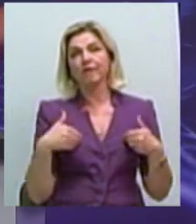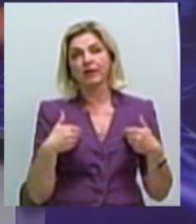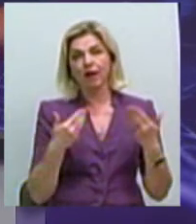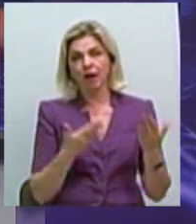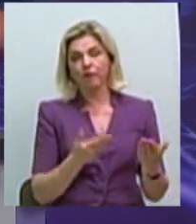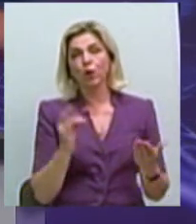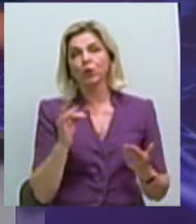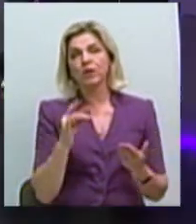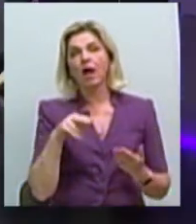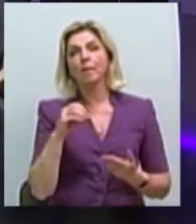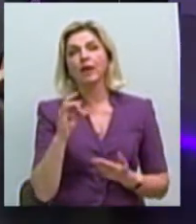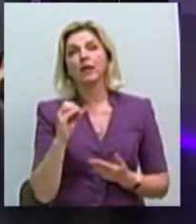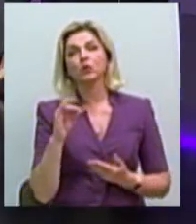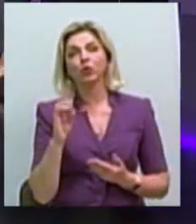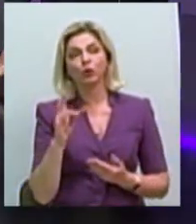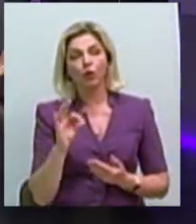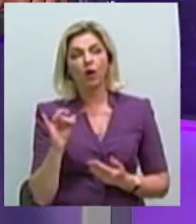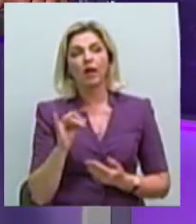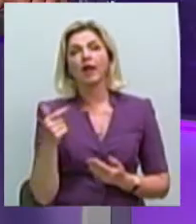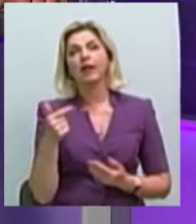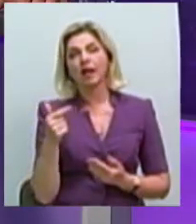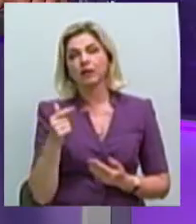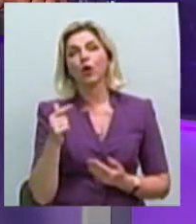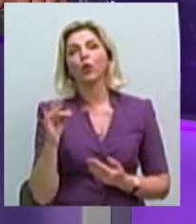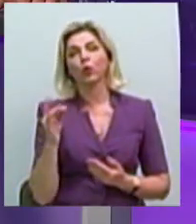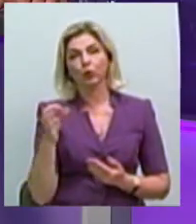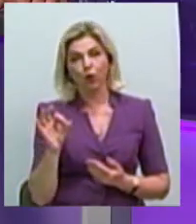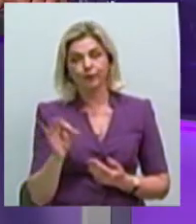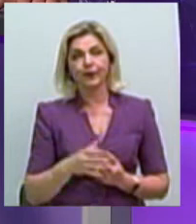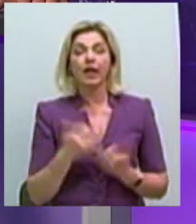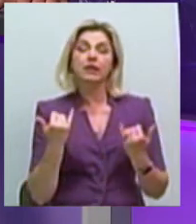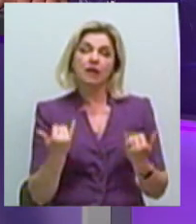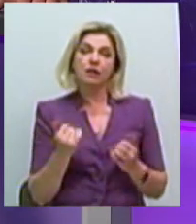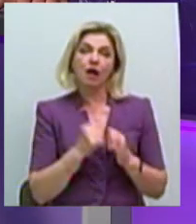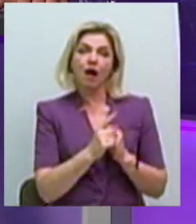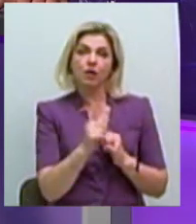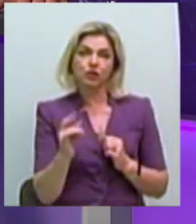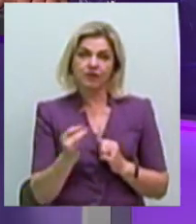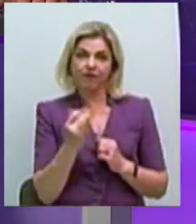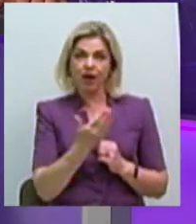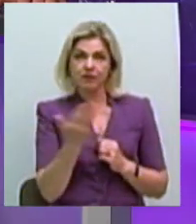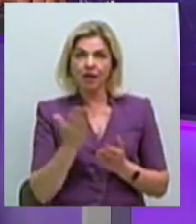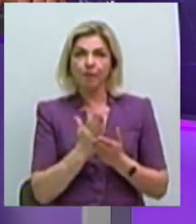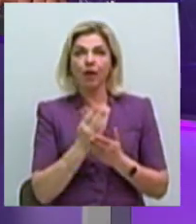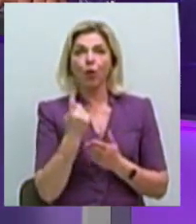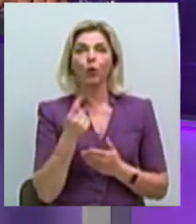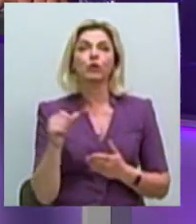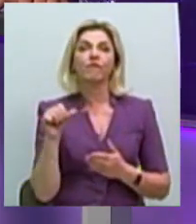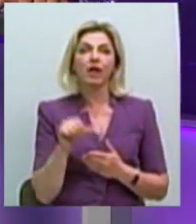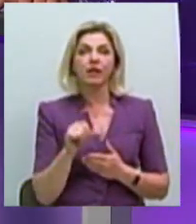Руслана Пересунька та Геннадія Рубського. Вітаю вас. Зараз кожен з вас матиме по одній хвилині, по 60 секунд